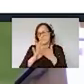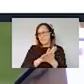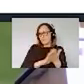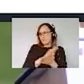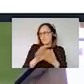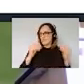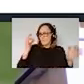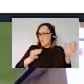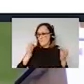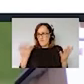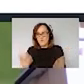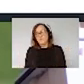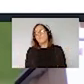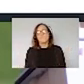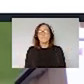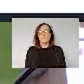by były takie,